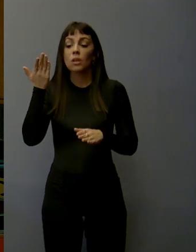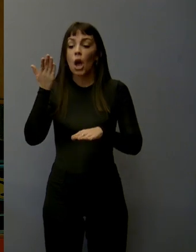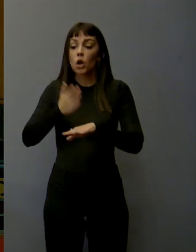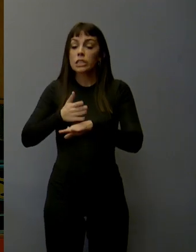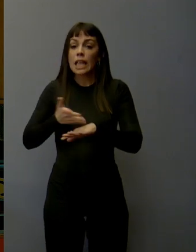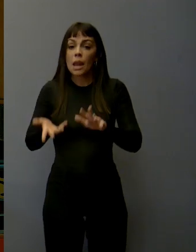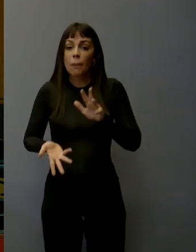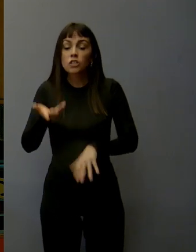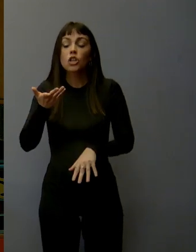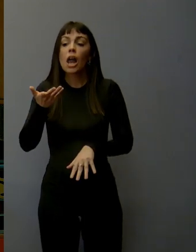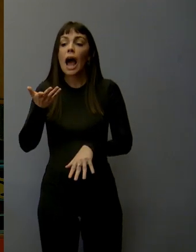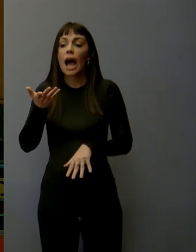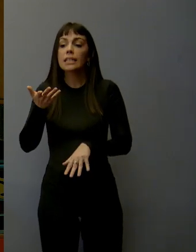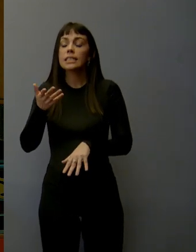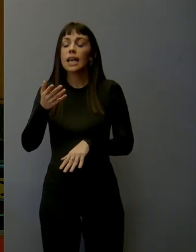di maggioranza prego